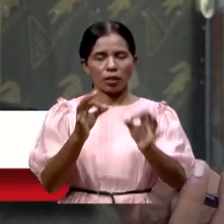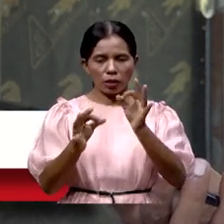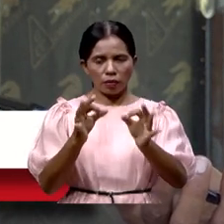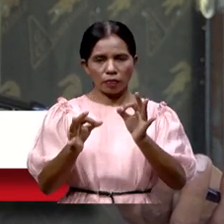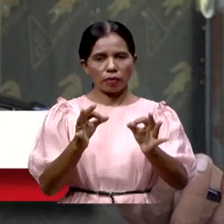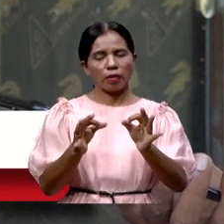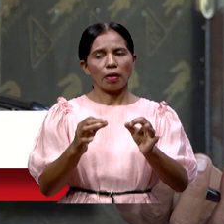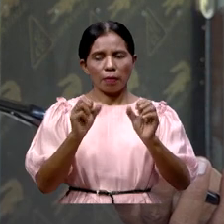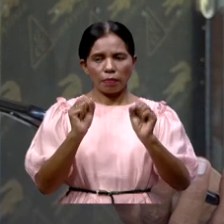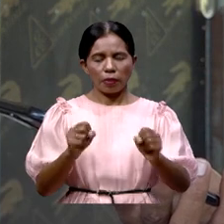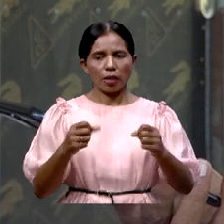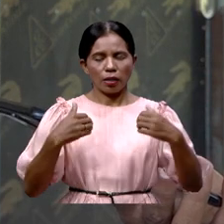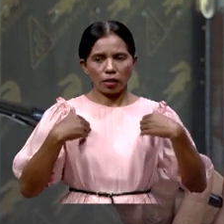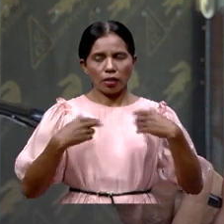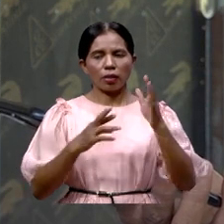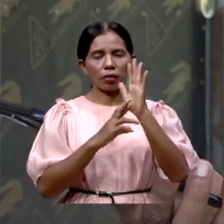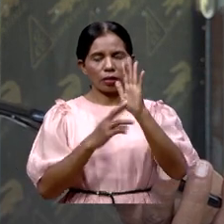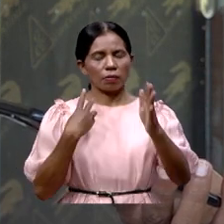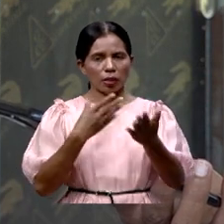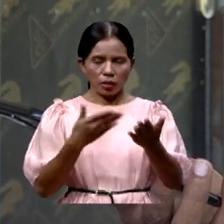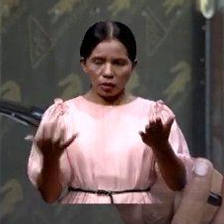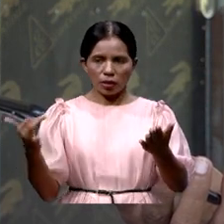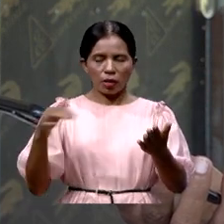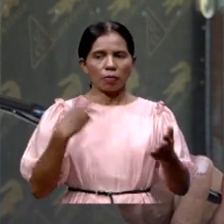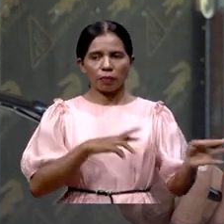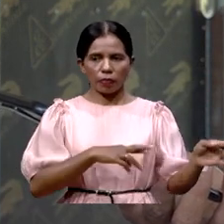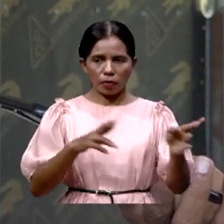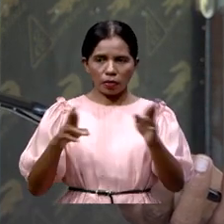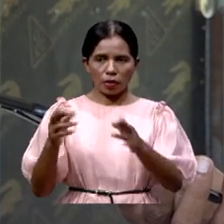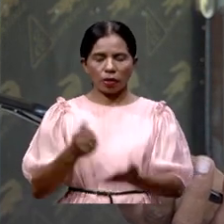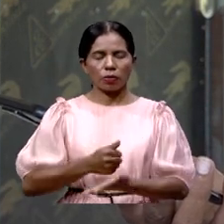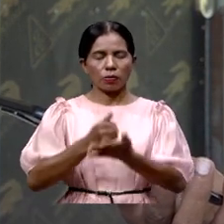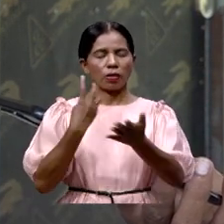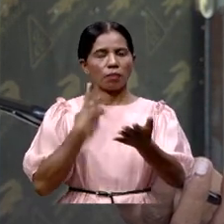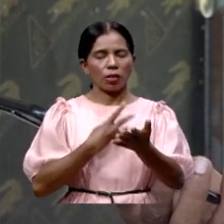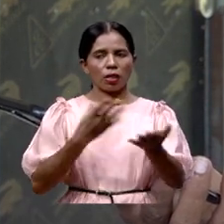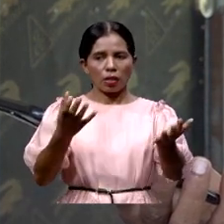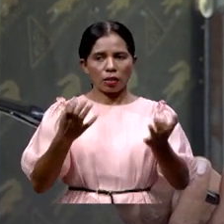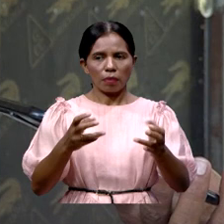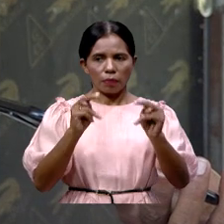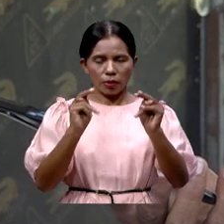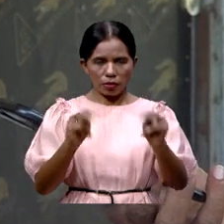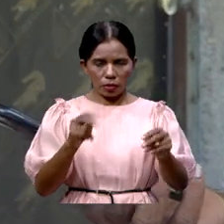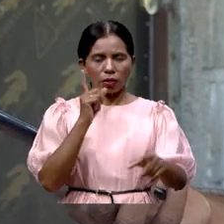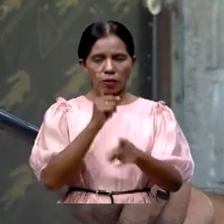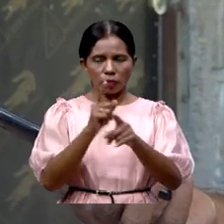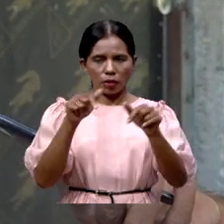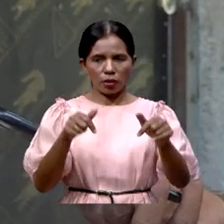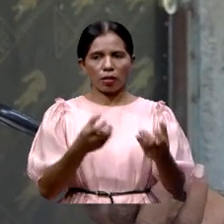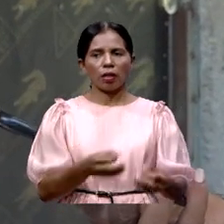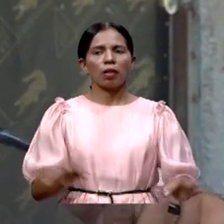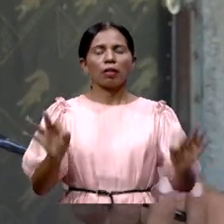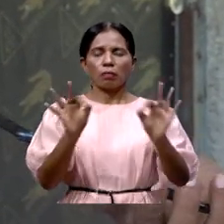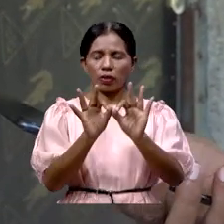iha rekomendasan ruma ba minya produto hirak ni, ami produto karik ya facilita, ami akarak A persija tebes makirane. Importante